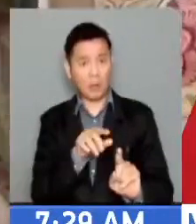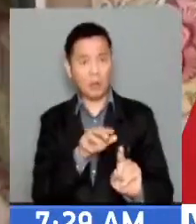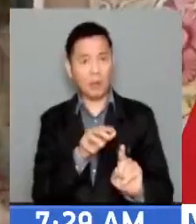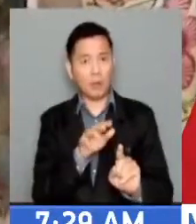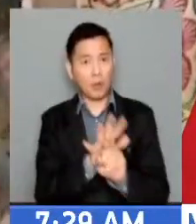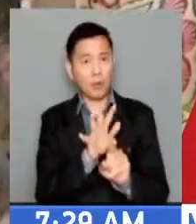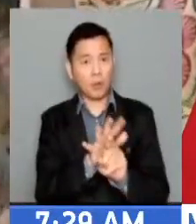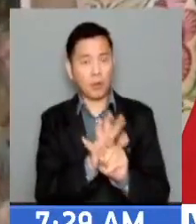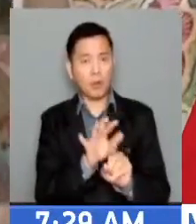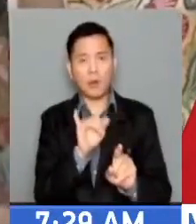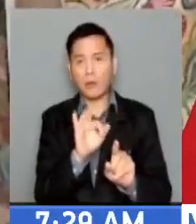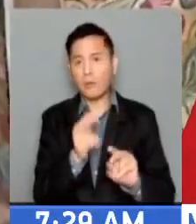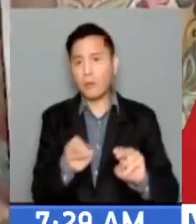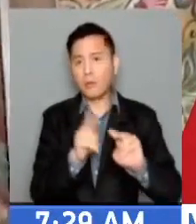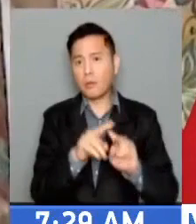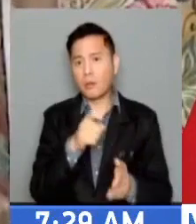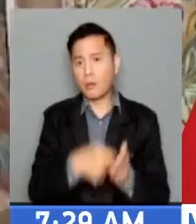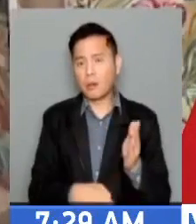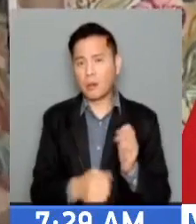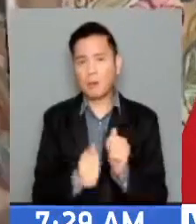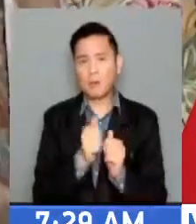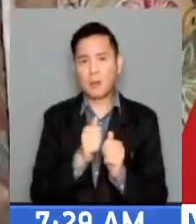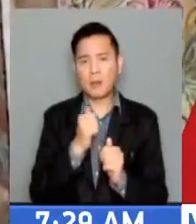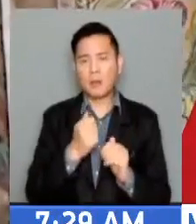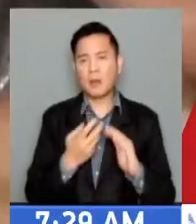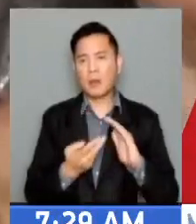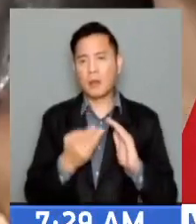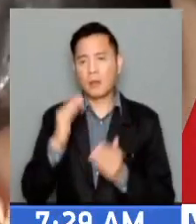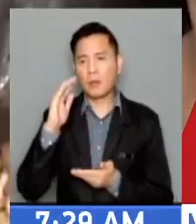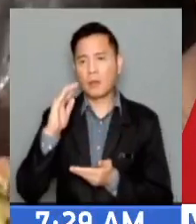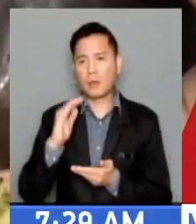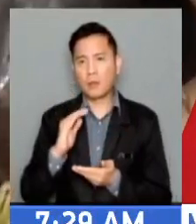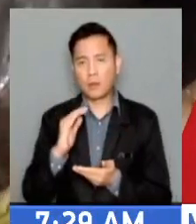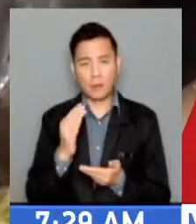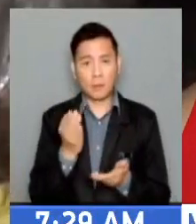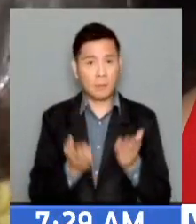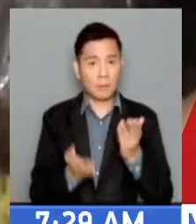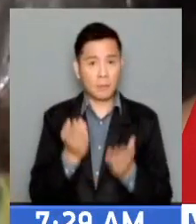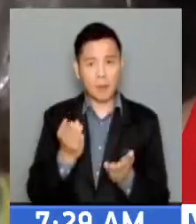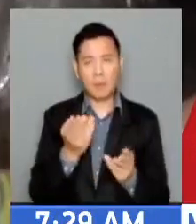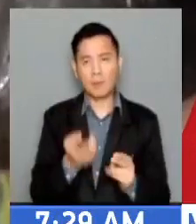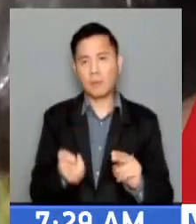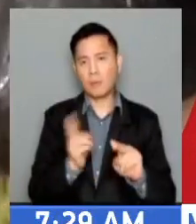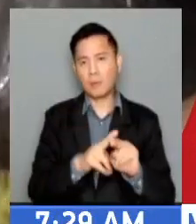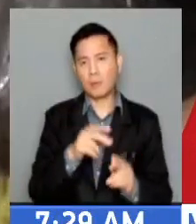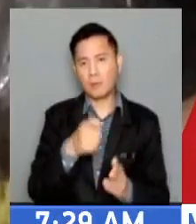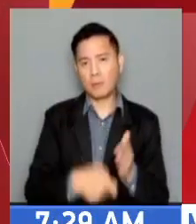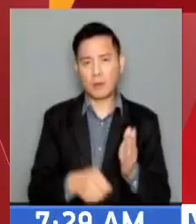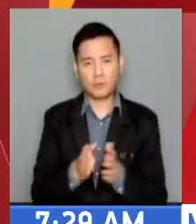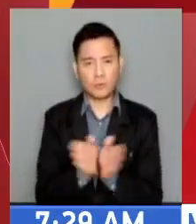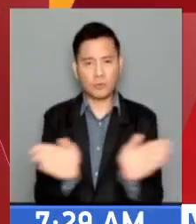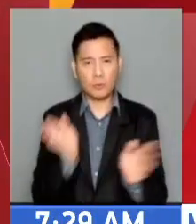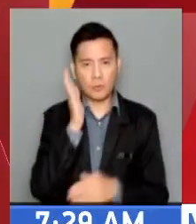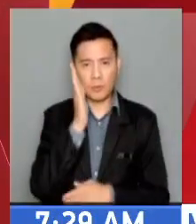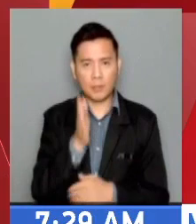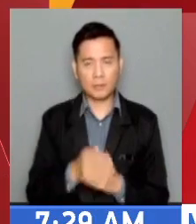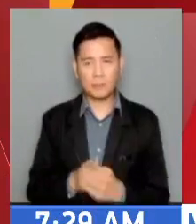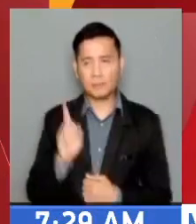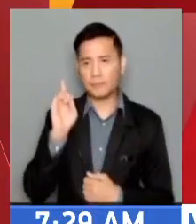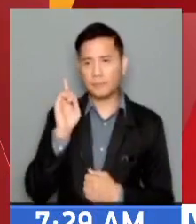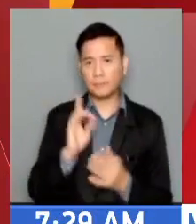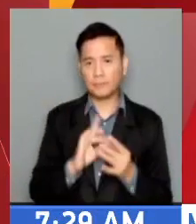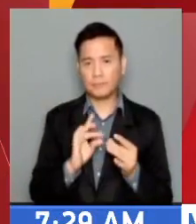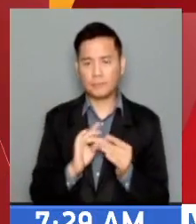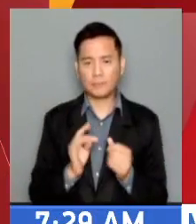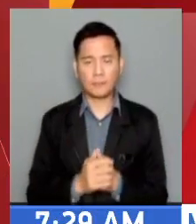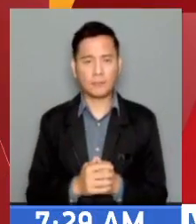ng DOH, mapipilitan silang magtaas din ng presyo. Tataas ang presyo. Siyempre, tataas ang presyo yung paninta ko. Kasi